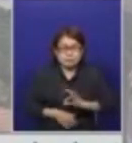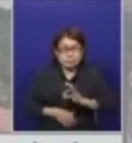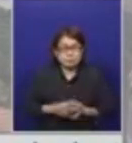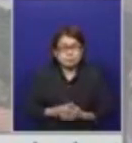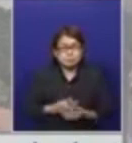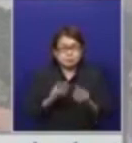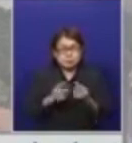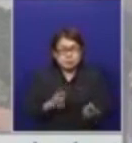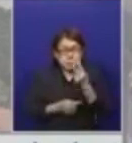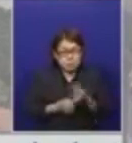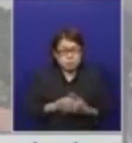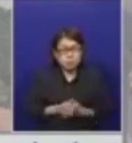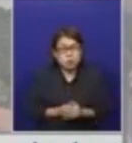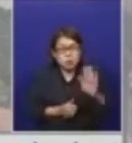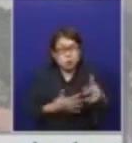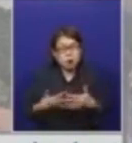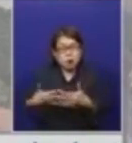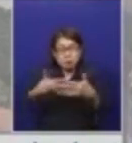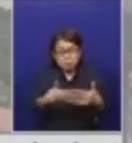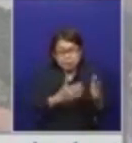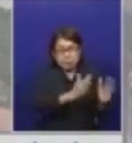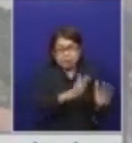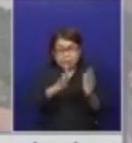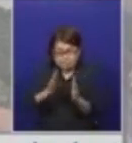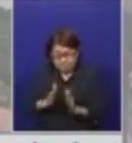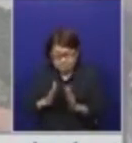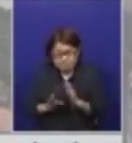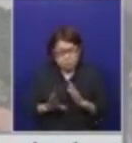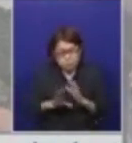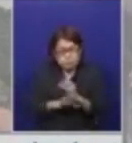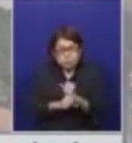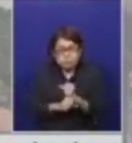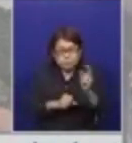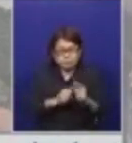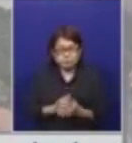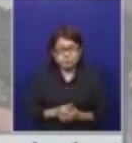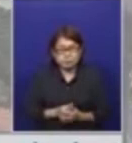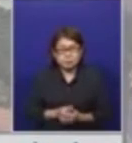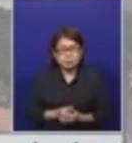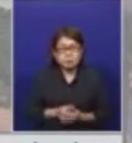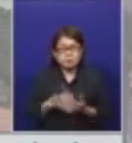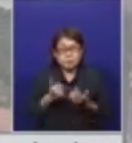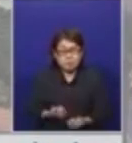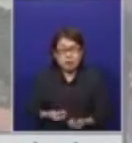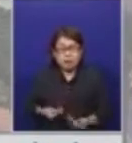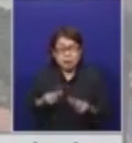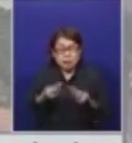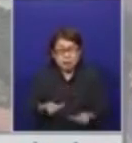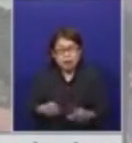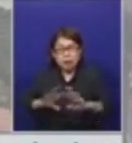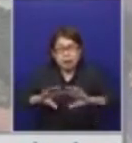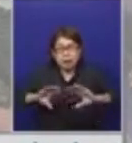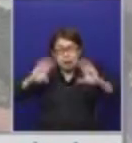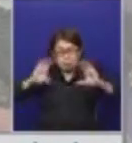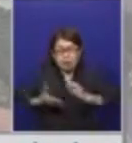Administration SBA ของอเมริกานะครับสรุปได้ว่าการกำหนดโควต้าสำหรับวิสาหกิจขนาด